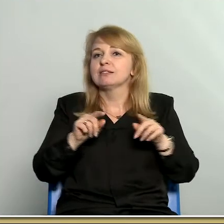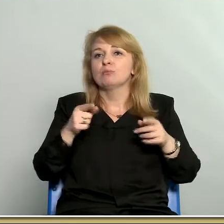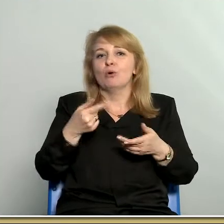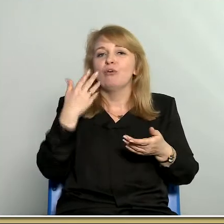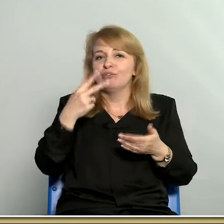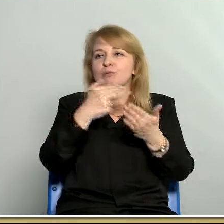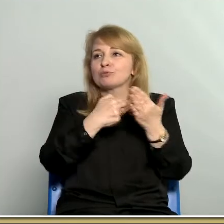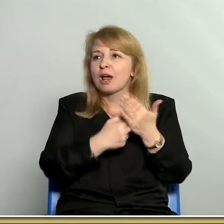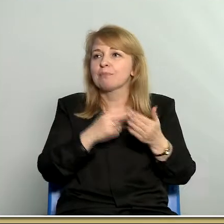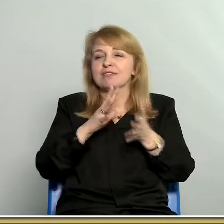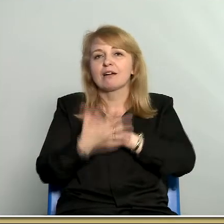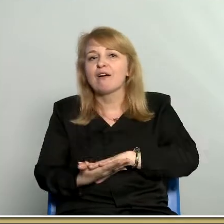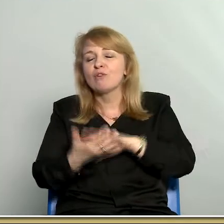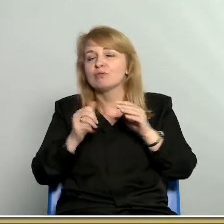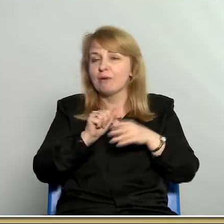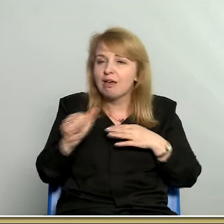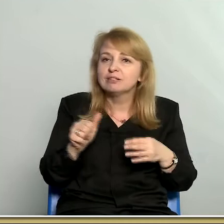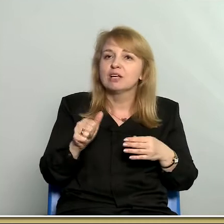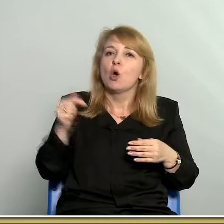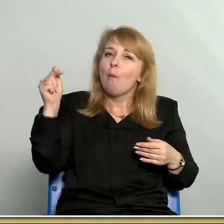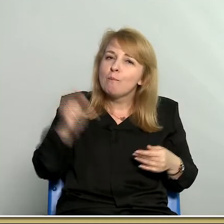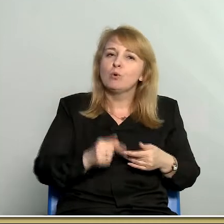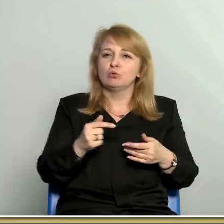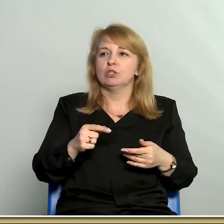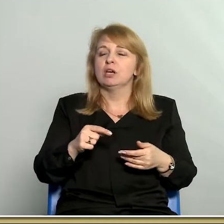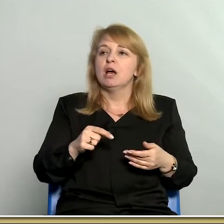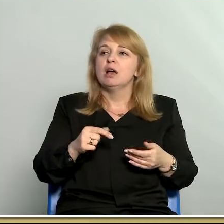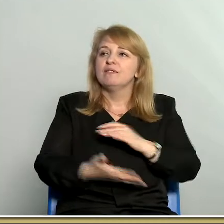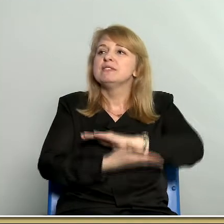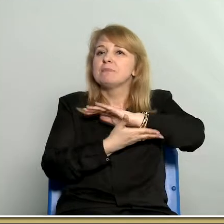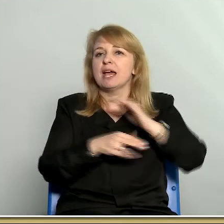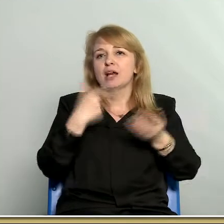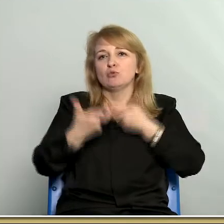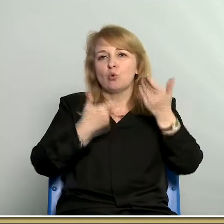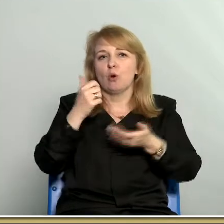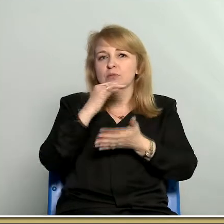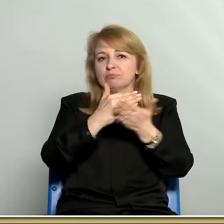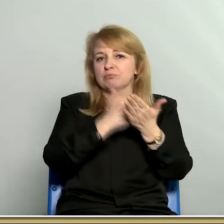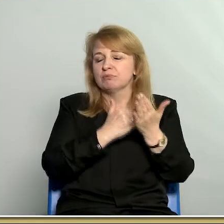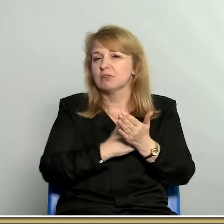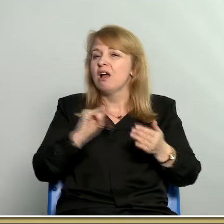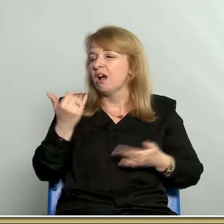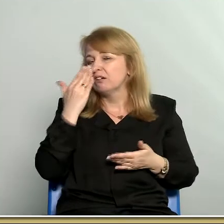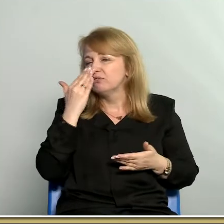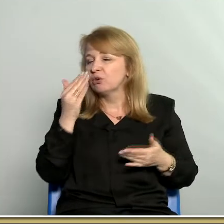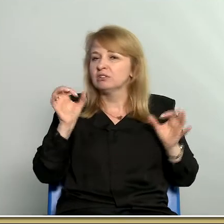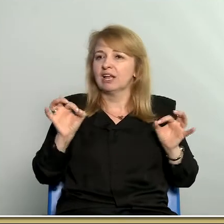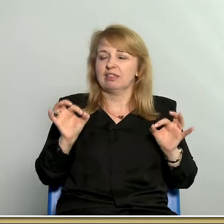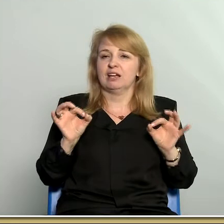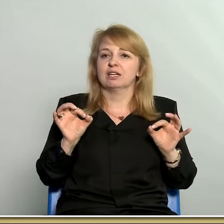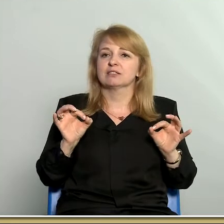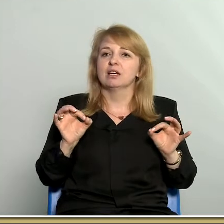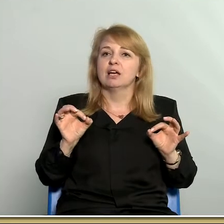mówią o tym, żeby ustrukturalizować i zalegalizować te